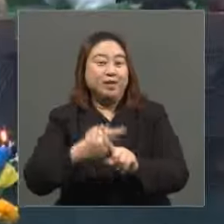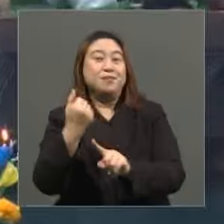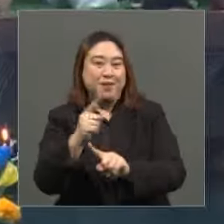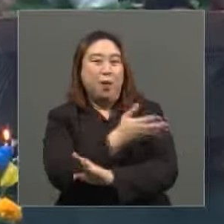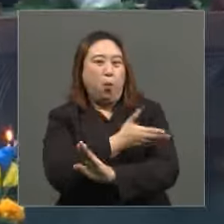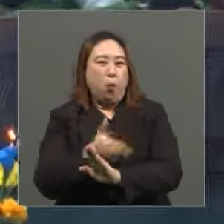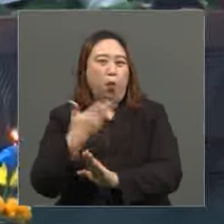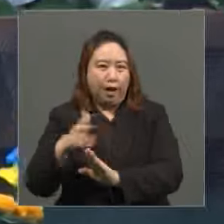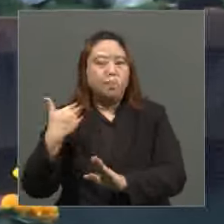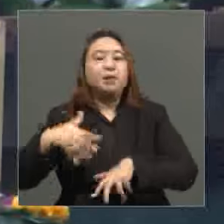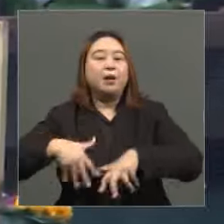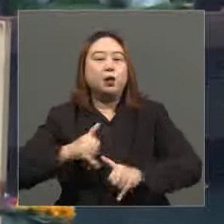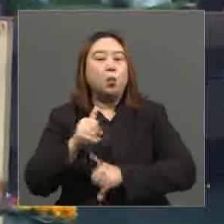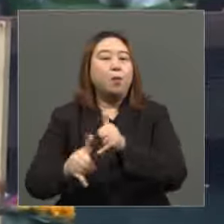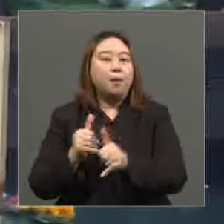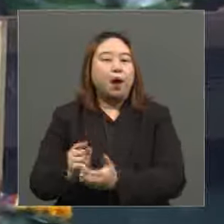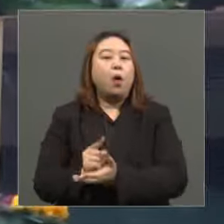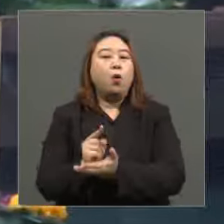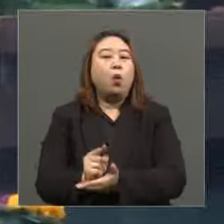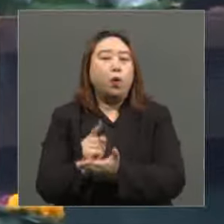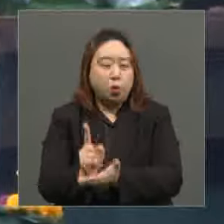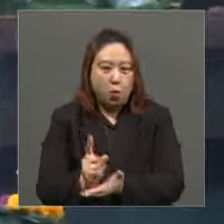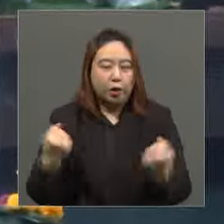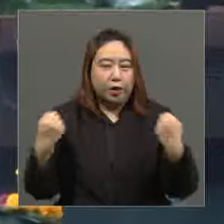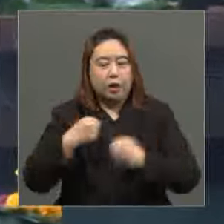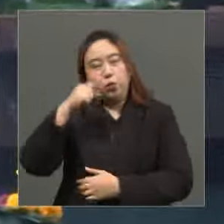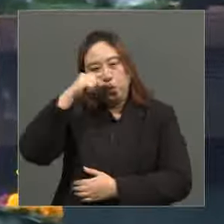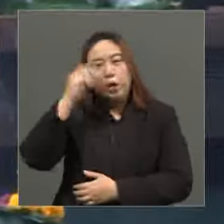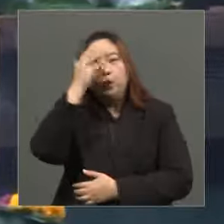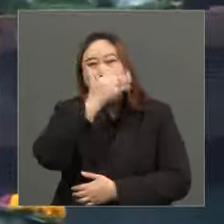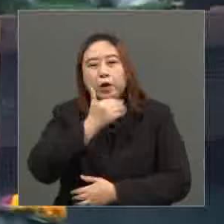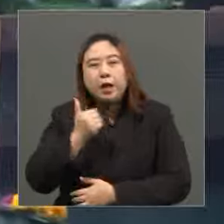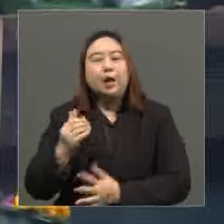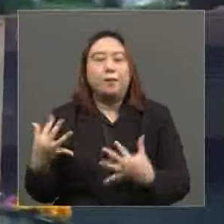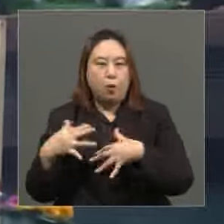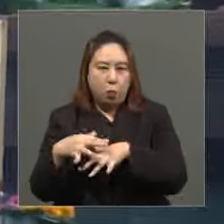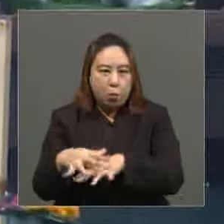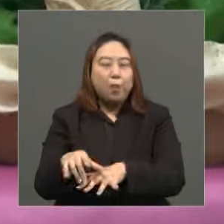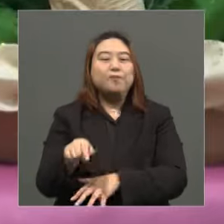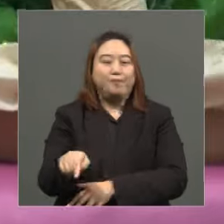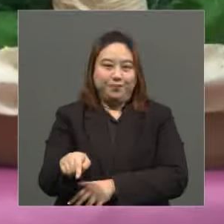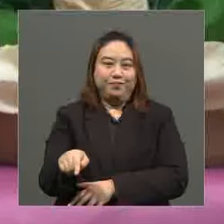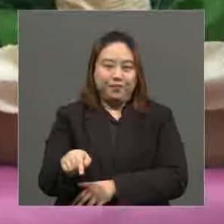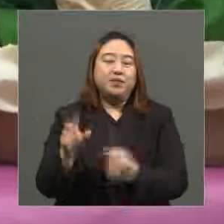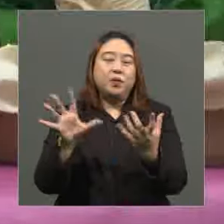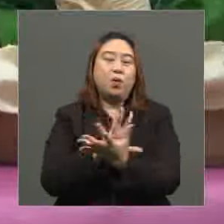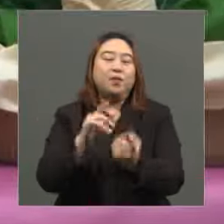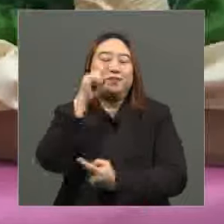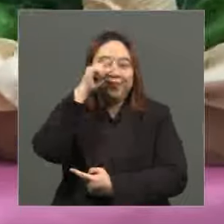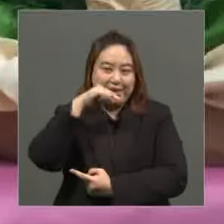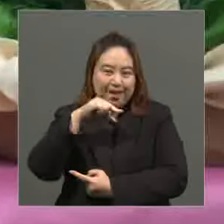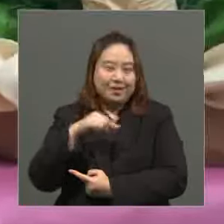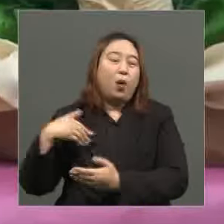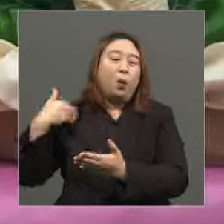ประชาชนทยอยเดินทางมาลอยกระทงพร้อมแต่งชุดไทยกันอย่างสวยงามมาร่วมงานเพื่อเป็นการร่วมสืบสานวัฒนธรรมไท